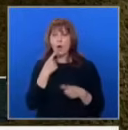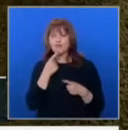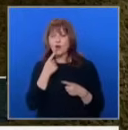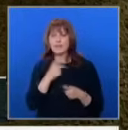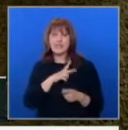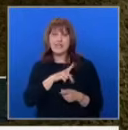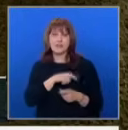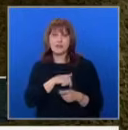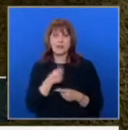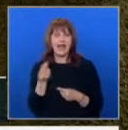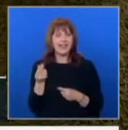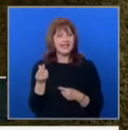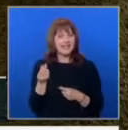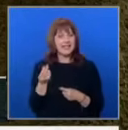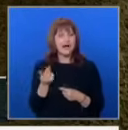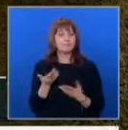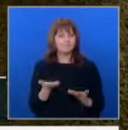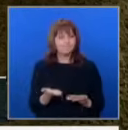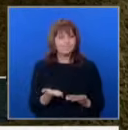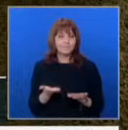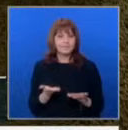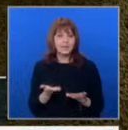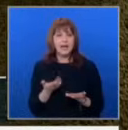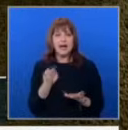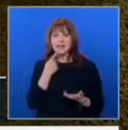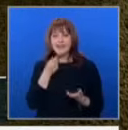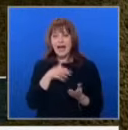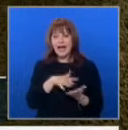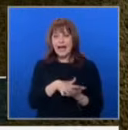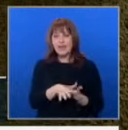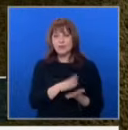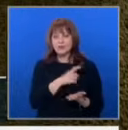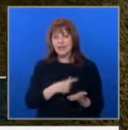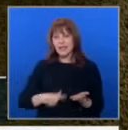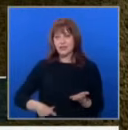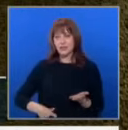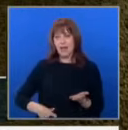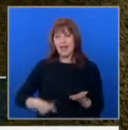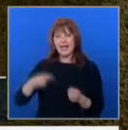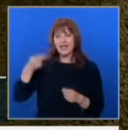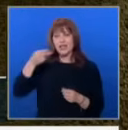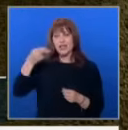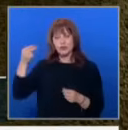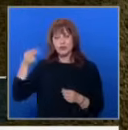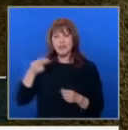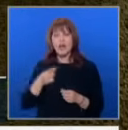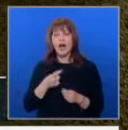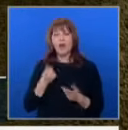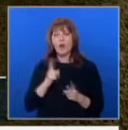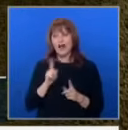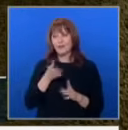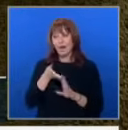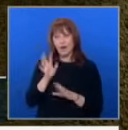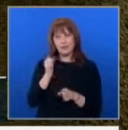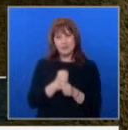за социалната му цена и именно разходите на Националния осигурителен институт, дните отсъствие от